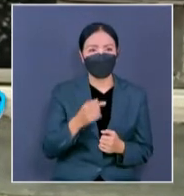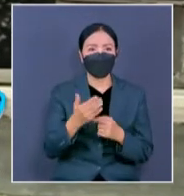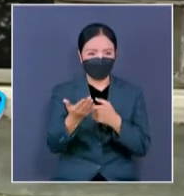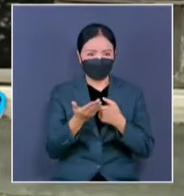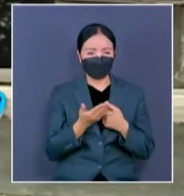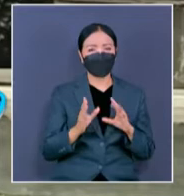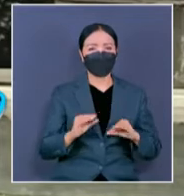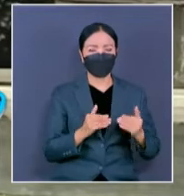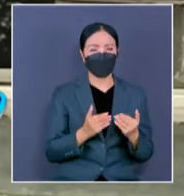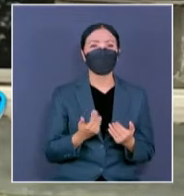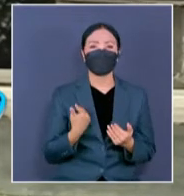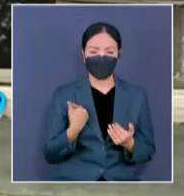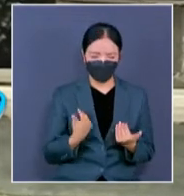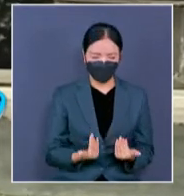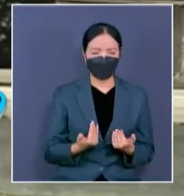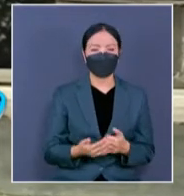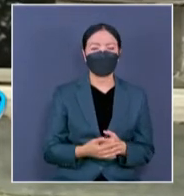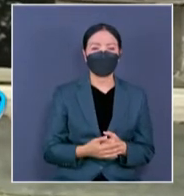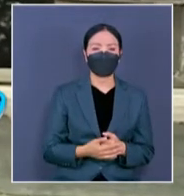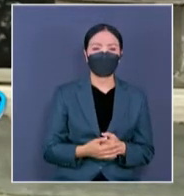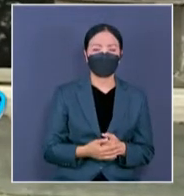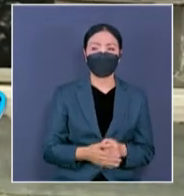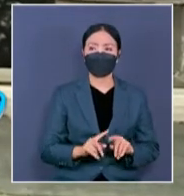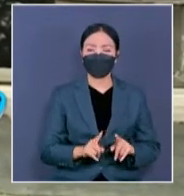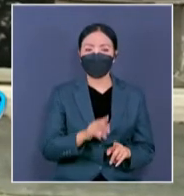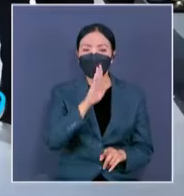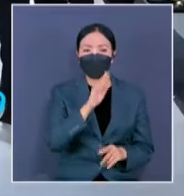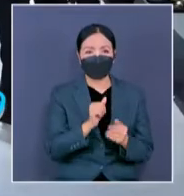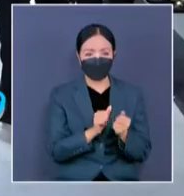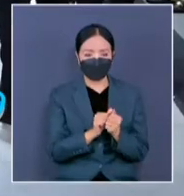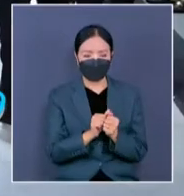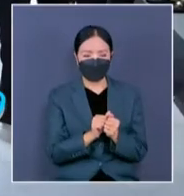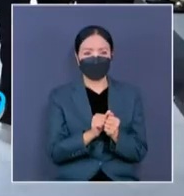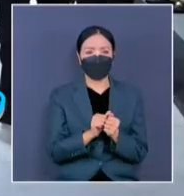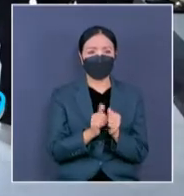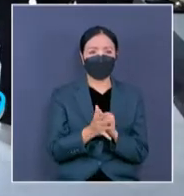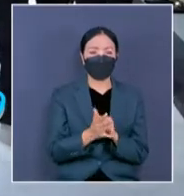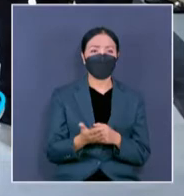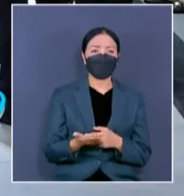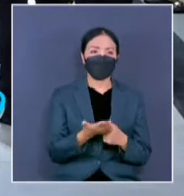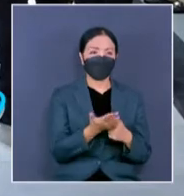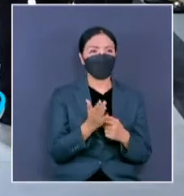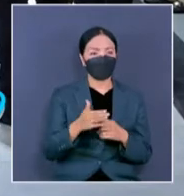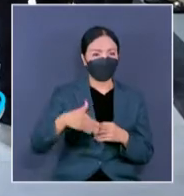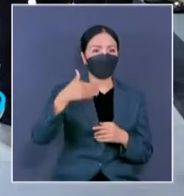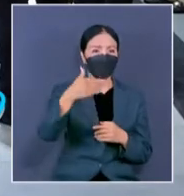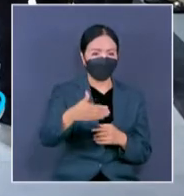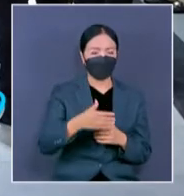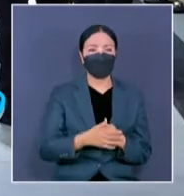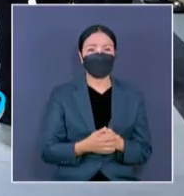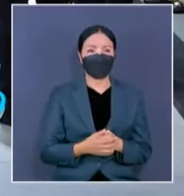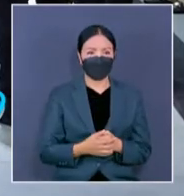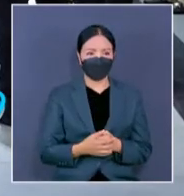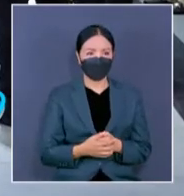ที่ประชุมครม.ได้ภายในวันนี้แต่ถ้าเกิดว่าไม่ทันก็น่าจะเสนอได้ในการประชุมครั้งถัดไปค่ะ